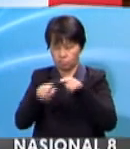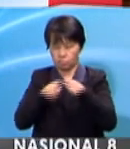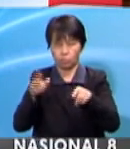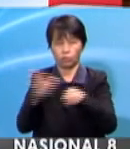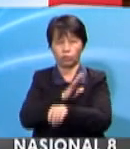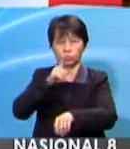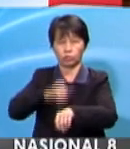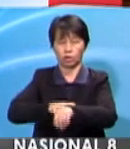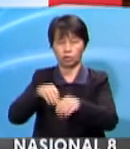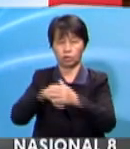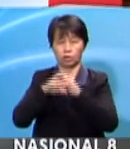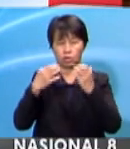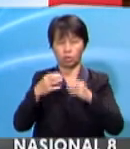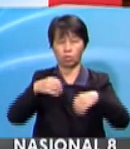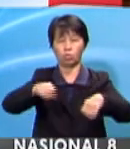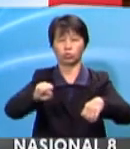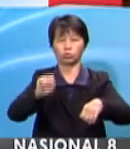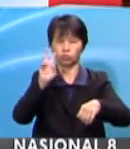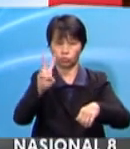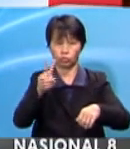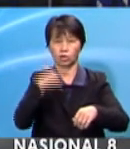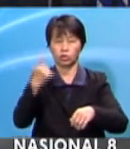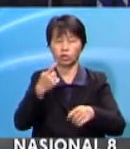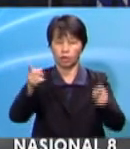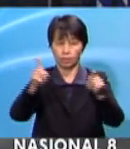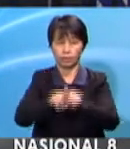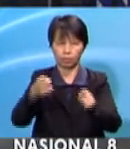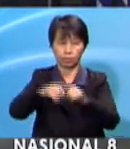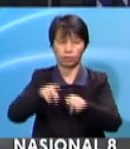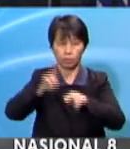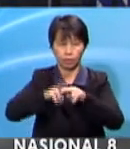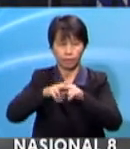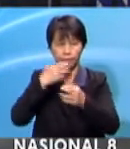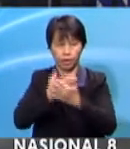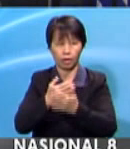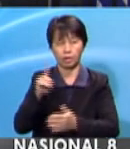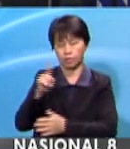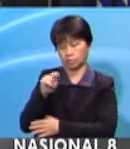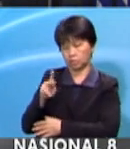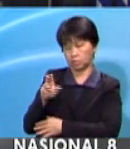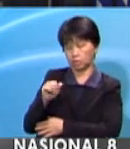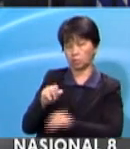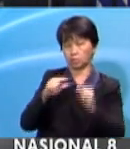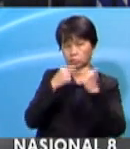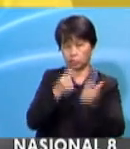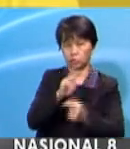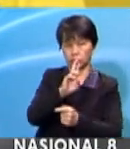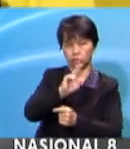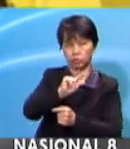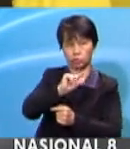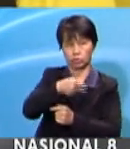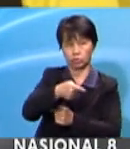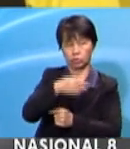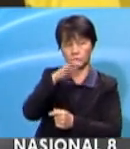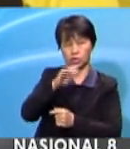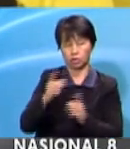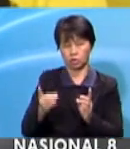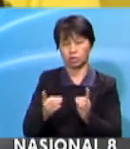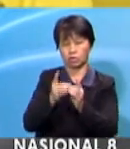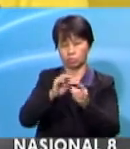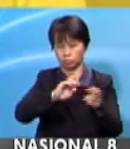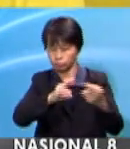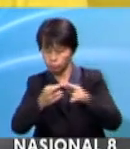sepenuh emas dalam kelas Moto2 walaupun sering melakukan penambah baikan yakin pasukan JP Motul racing akan menemui